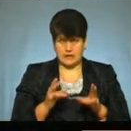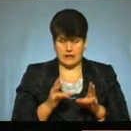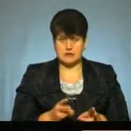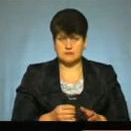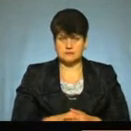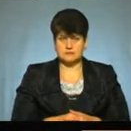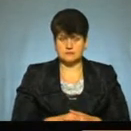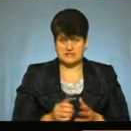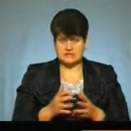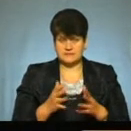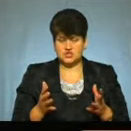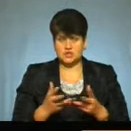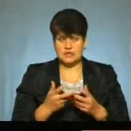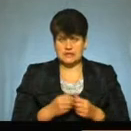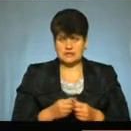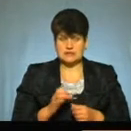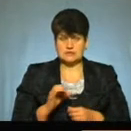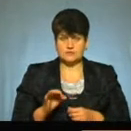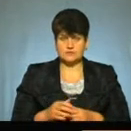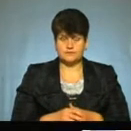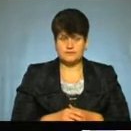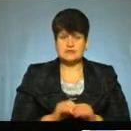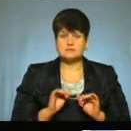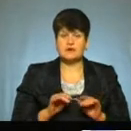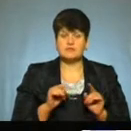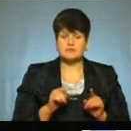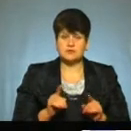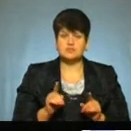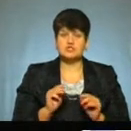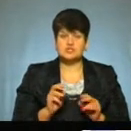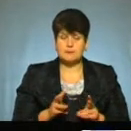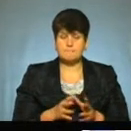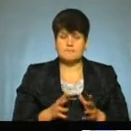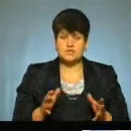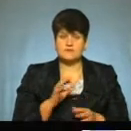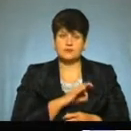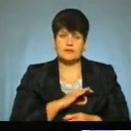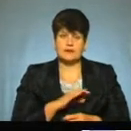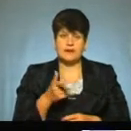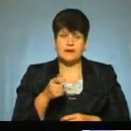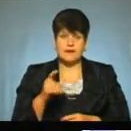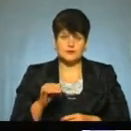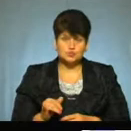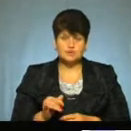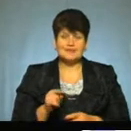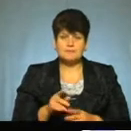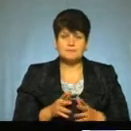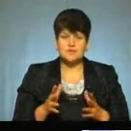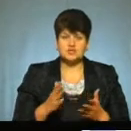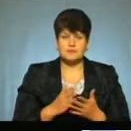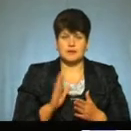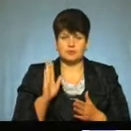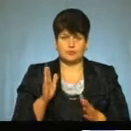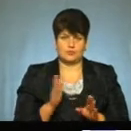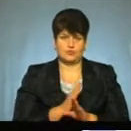трагедії, до збільшення кількості цього? Справа в тім, чим більше споживання газу, тим більше повинен бути приплив